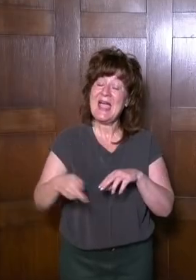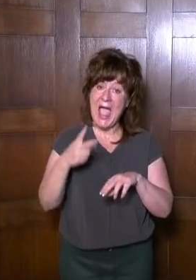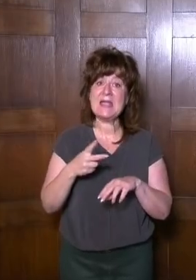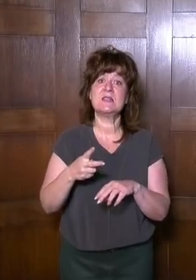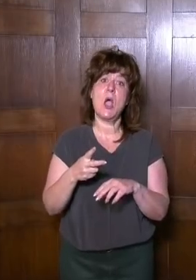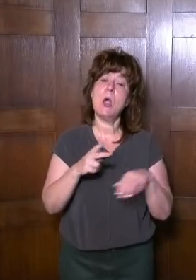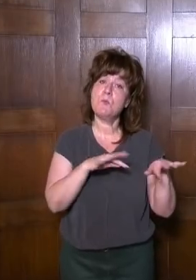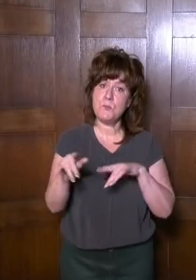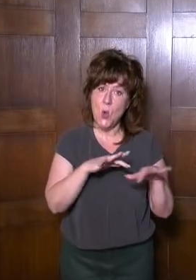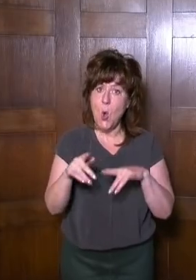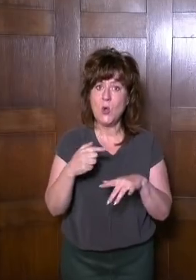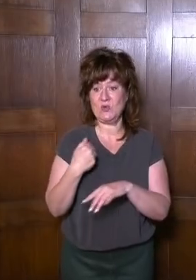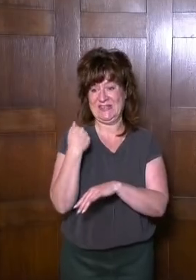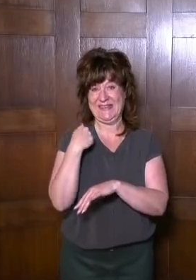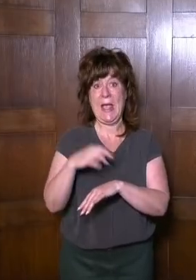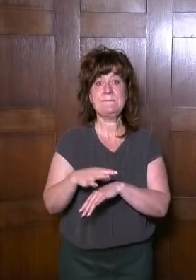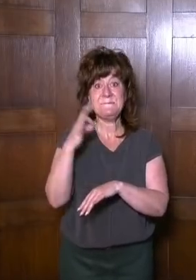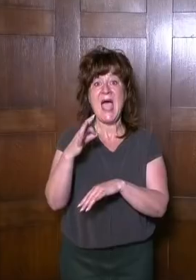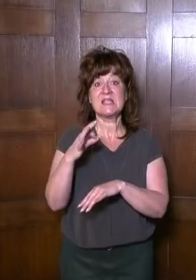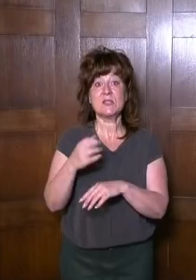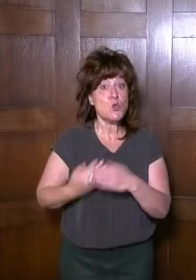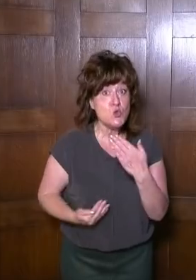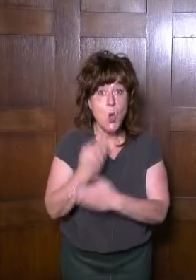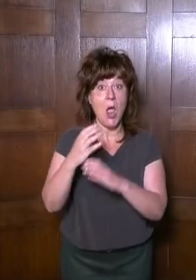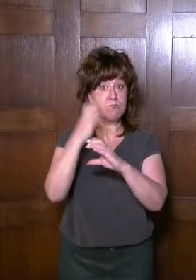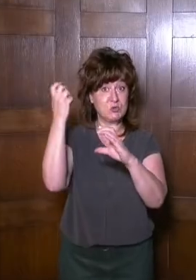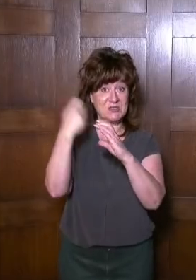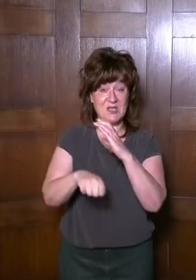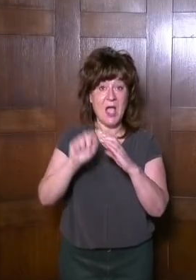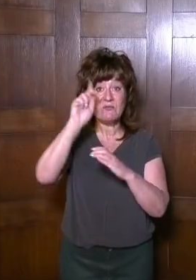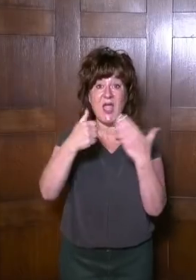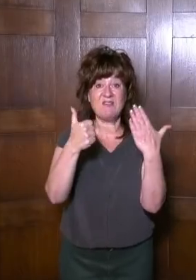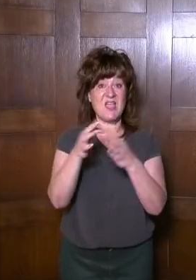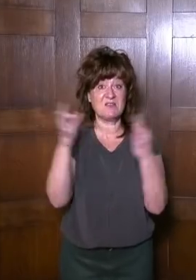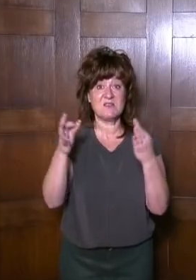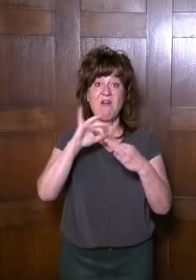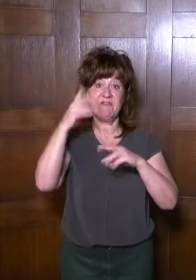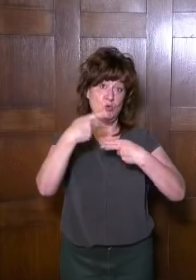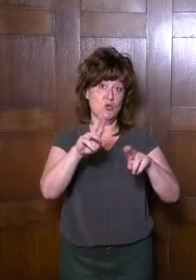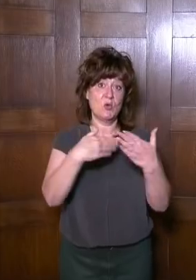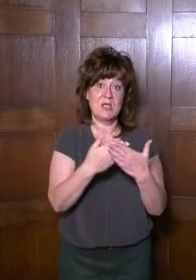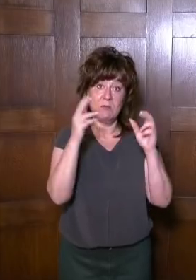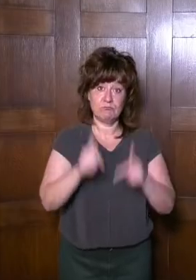einen niegelnagelneuen Reisebus gekauft, den ich nach 6 Tagen leider wieder abmelden musste, aber so ist es halt.